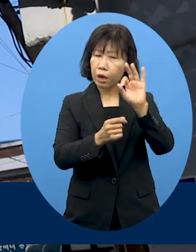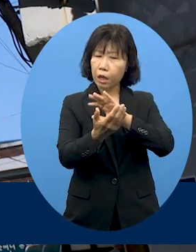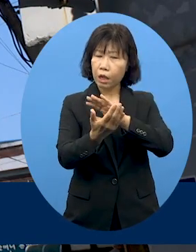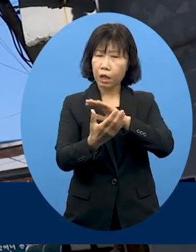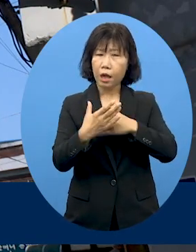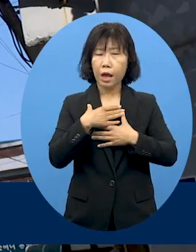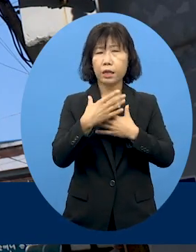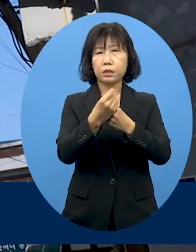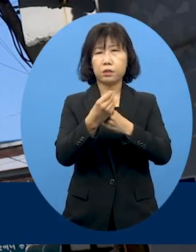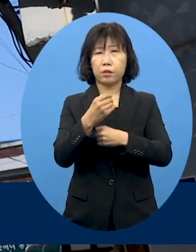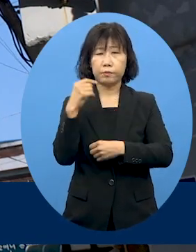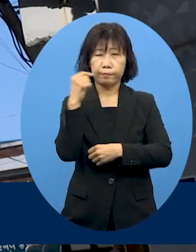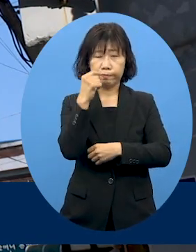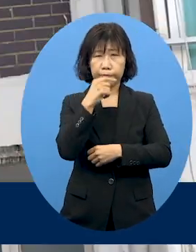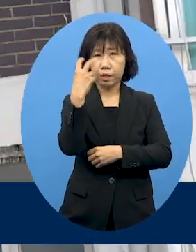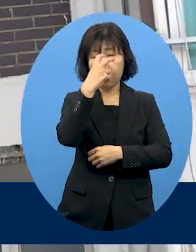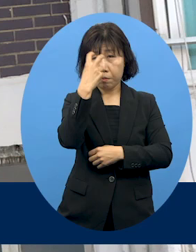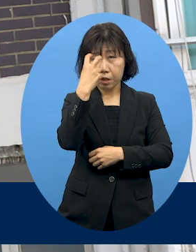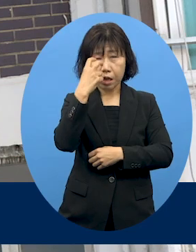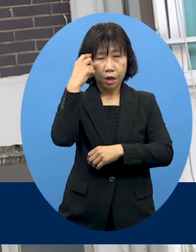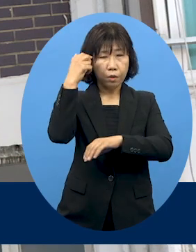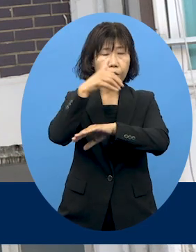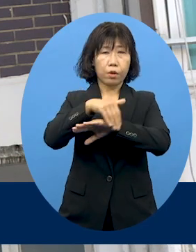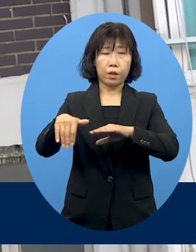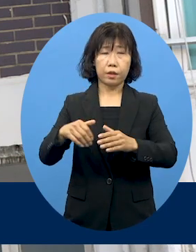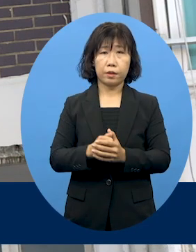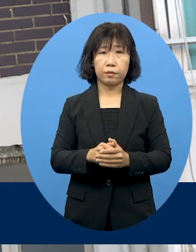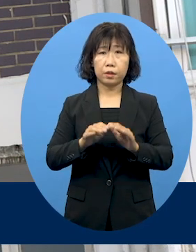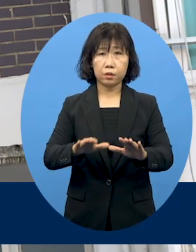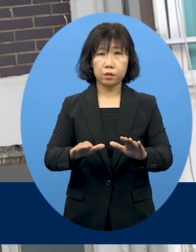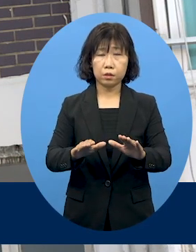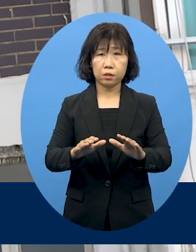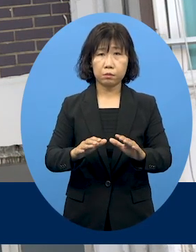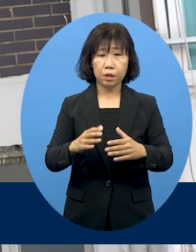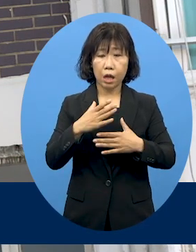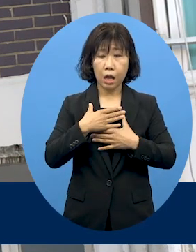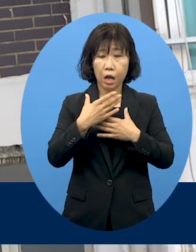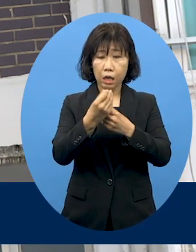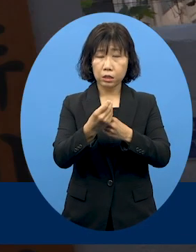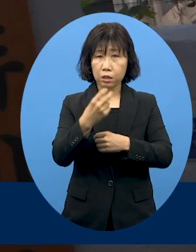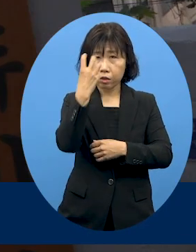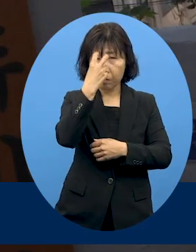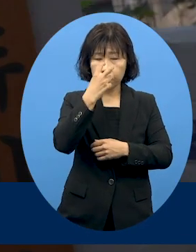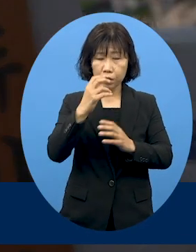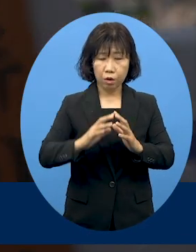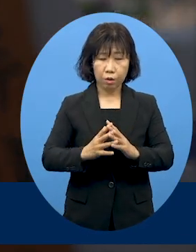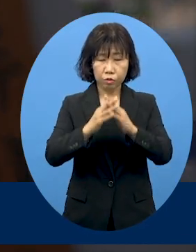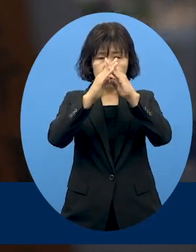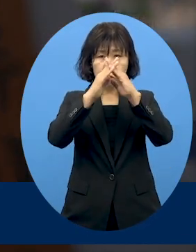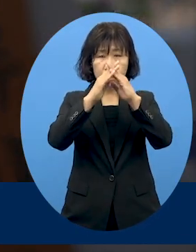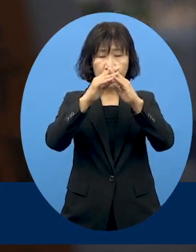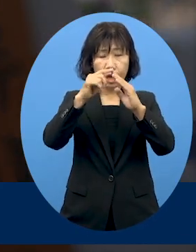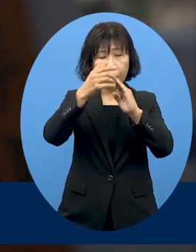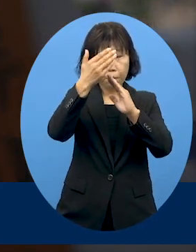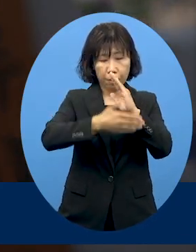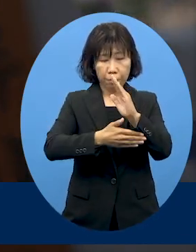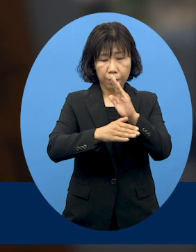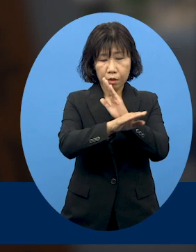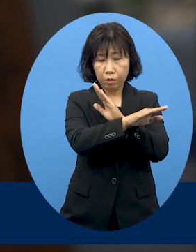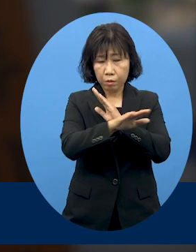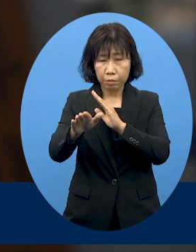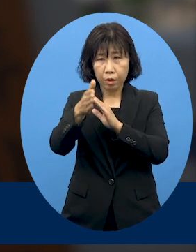안전 점검을 진행할 예정입니다 이번 소규모 공동주택 안전점검은 건축물에 평면 입면